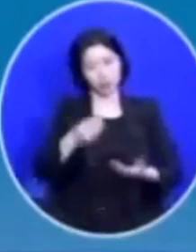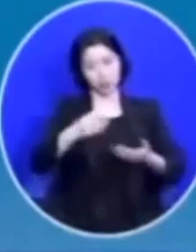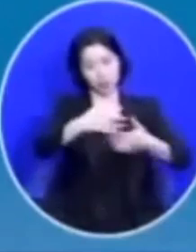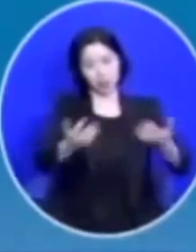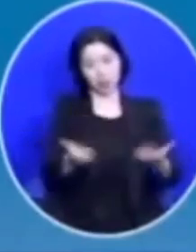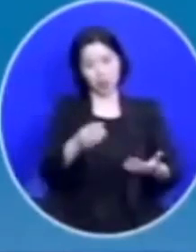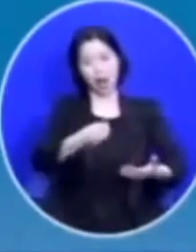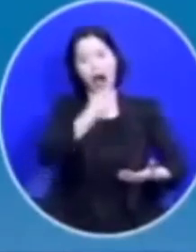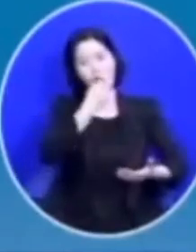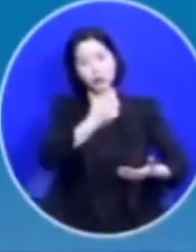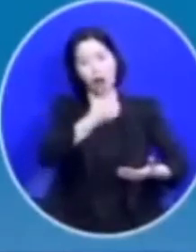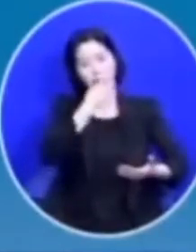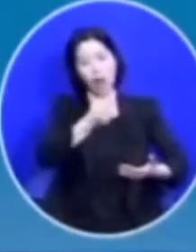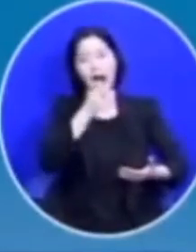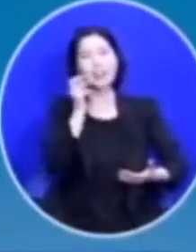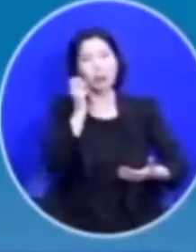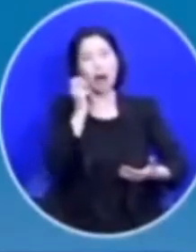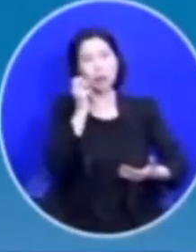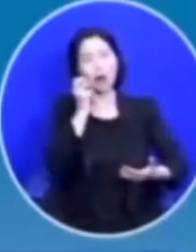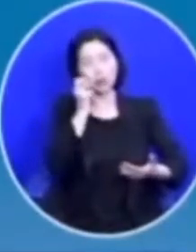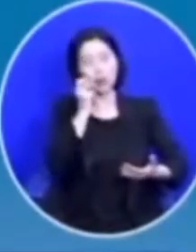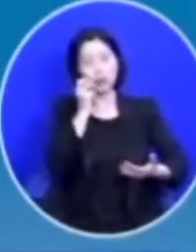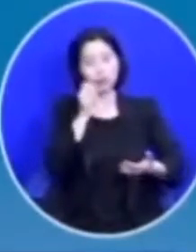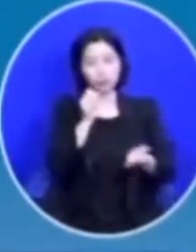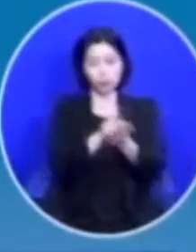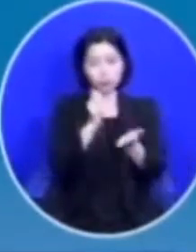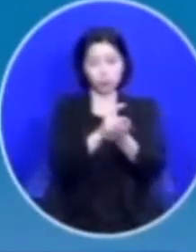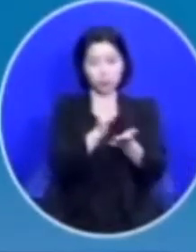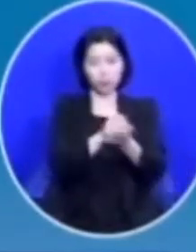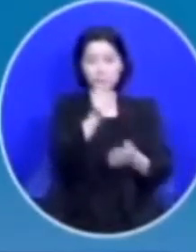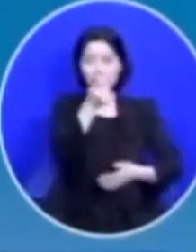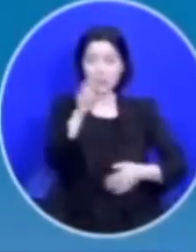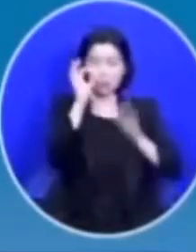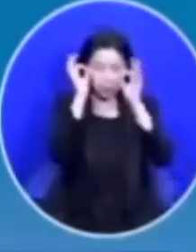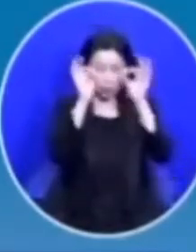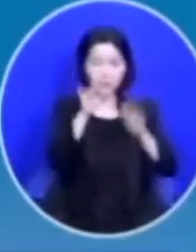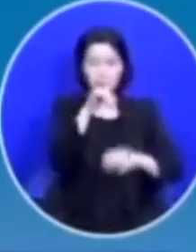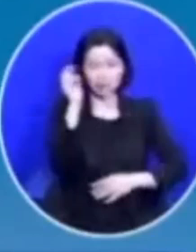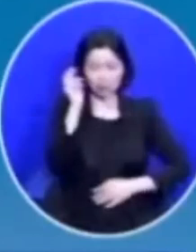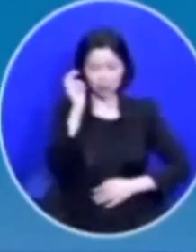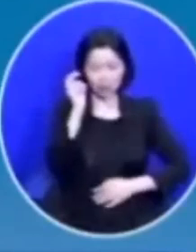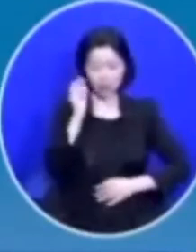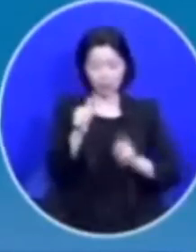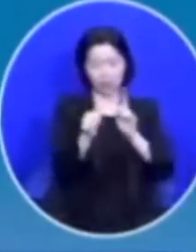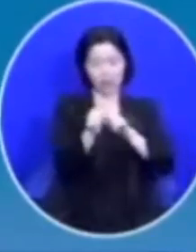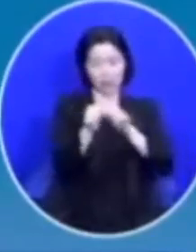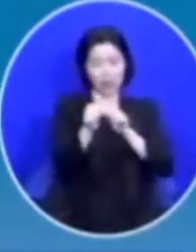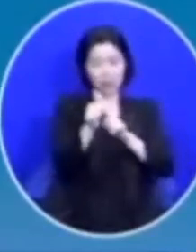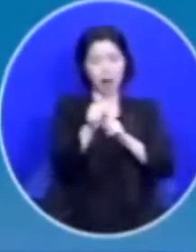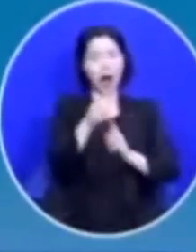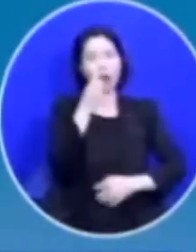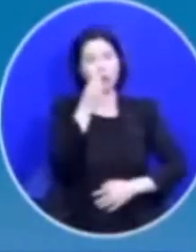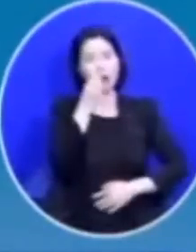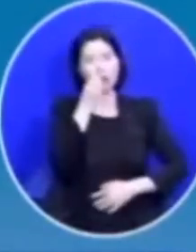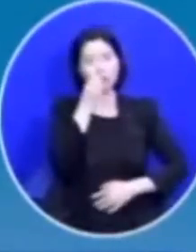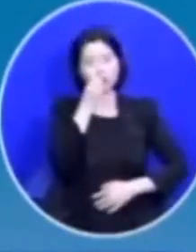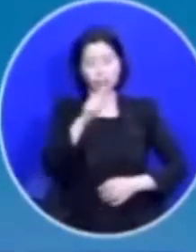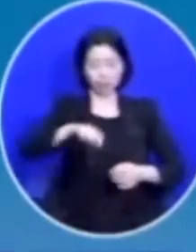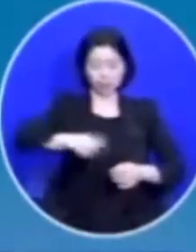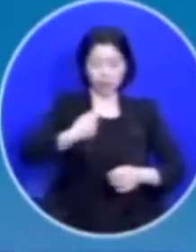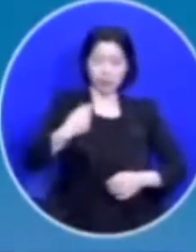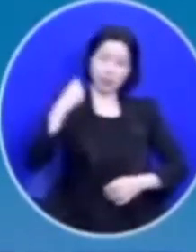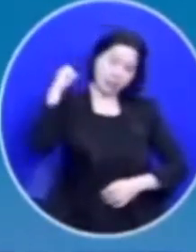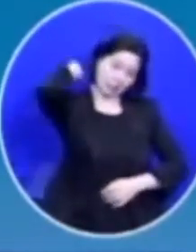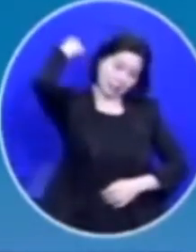털어놓고 우적우적 씹으며 축구를 보고 있겠죠 남편은 cd 어를 씻는 중간 스푼으로